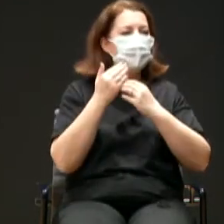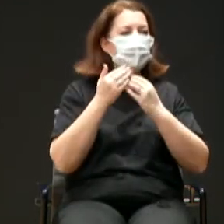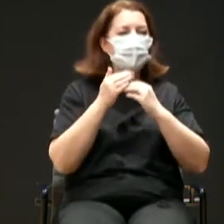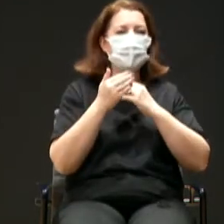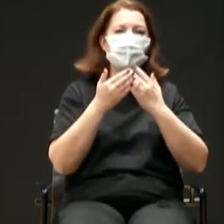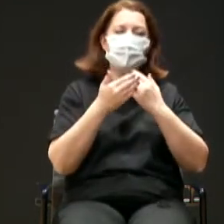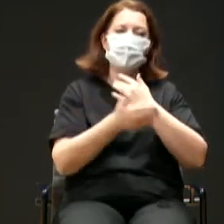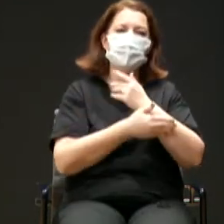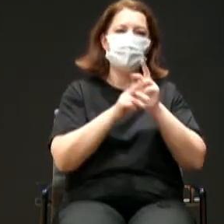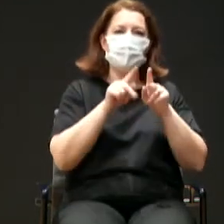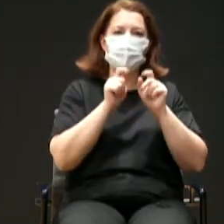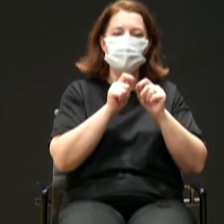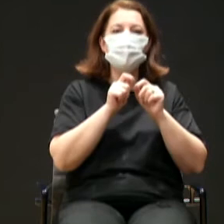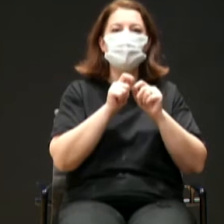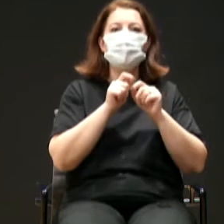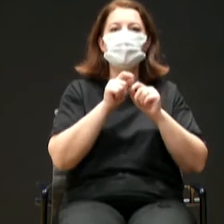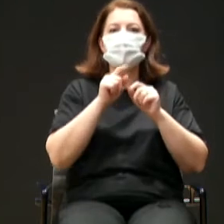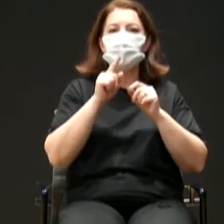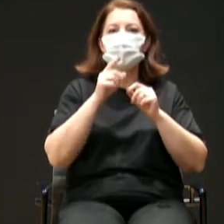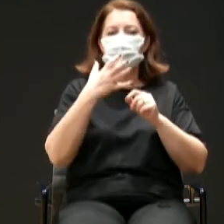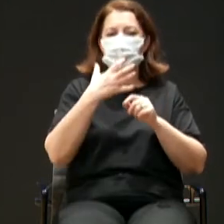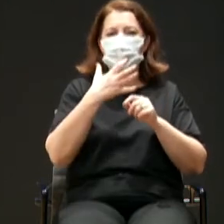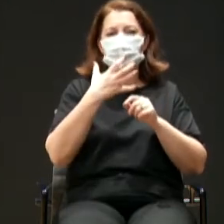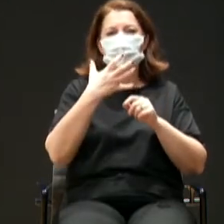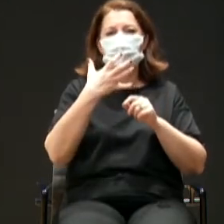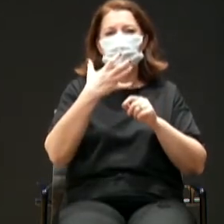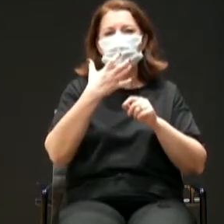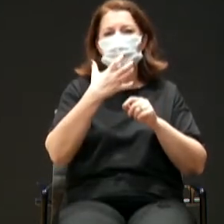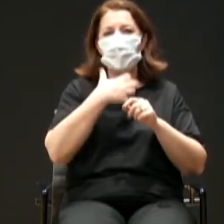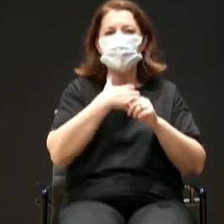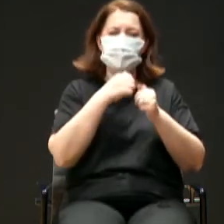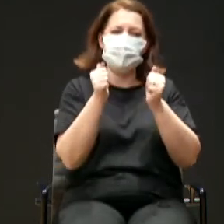Mevcut siyasetçiler onu yandaşlarına peşkeş çekiyor tabii.